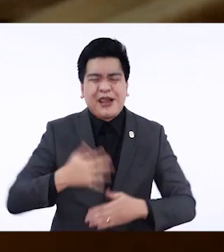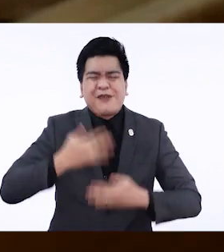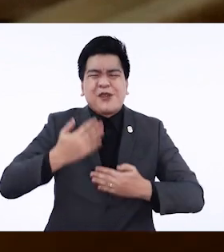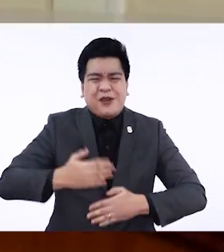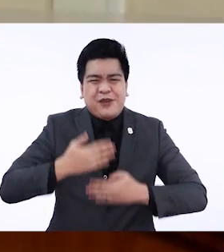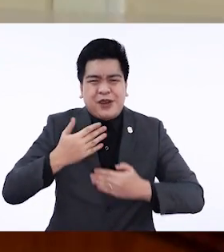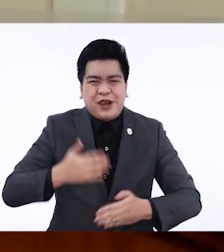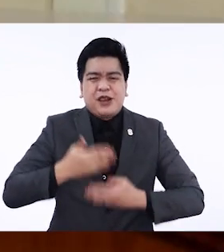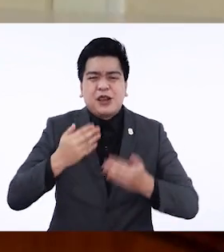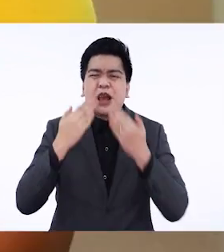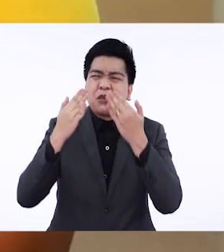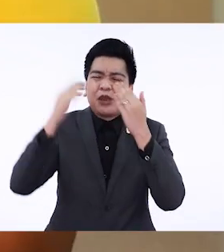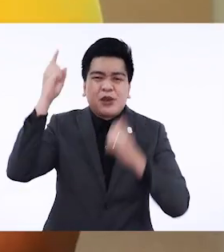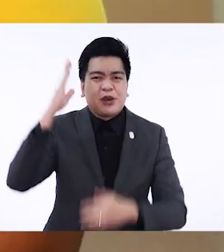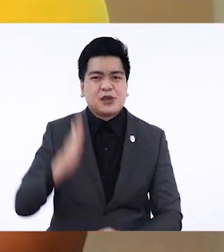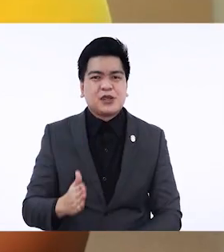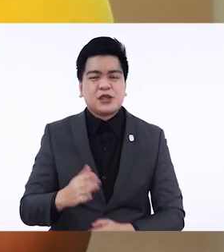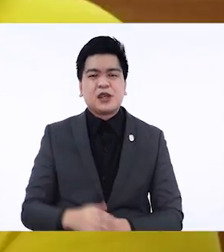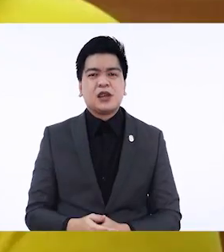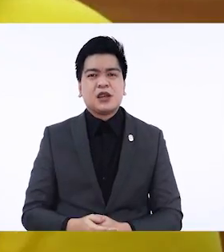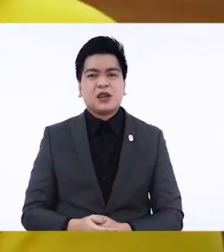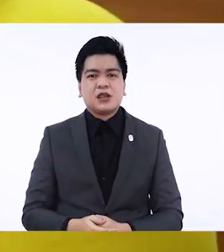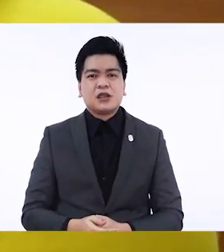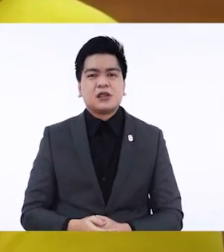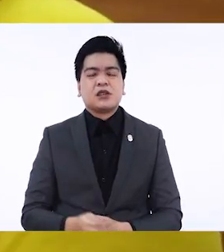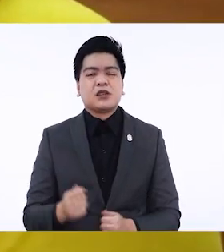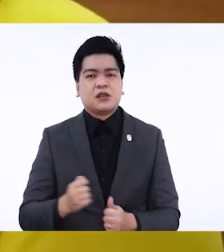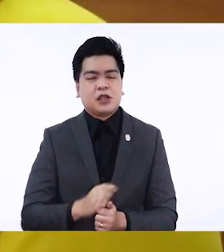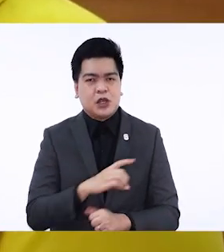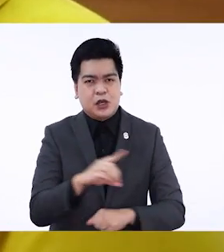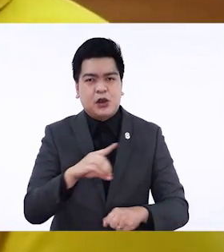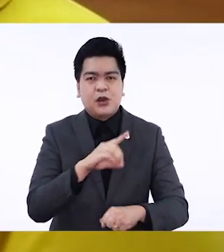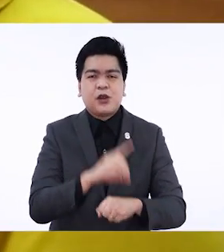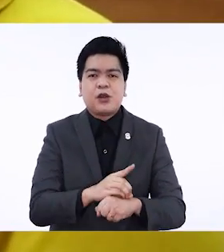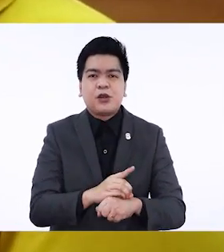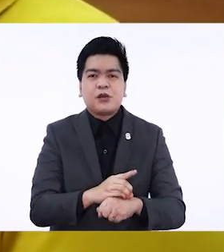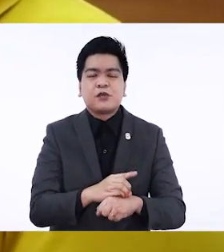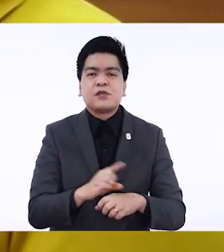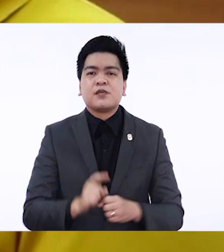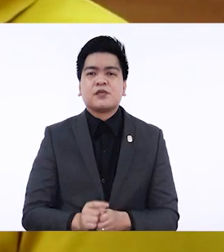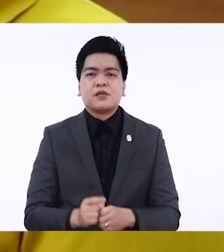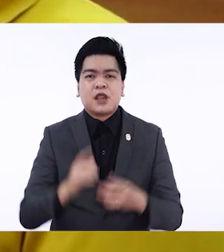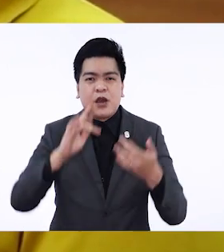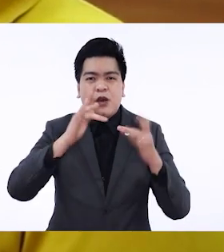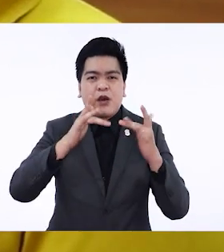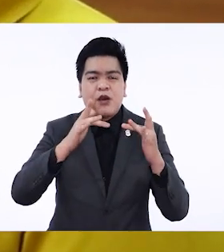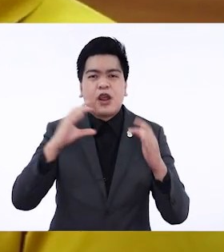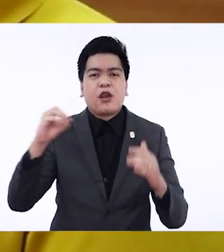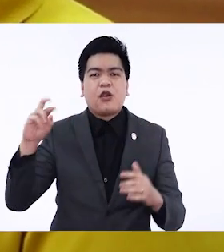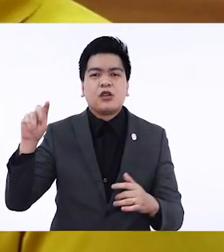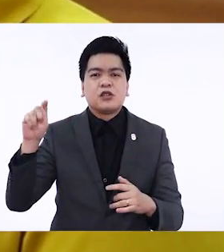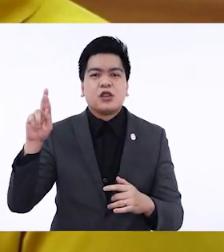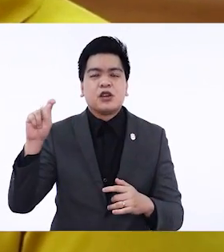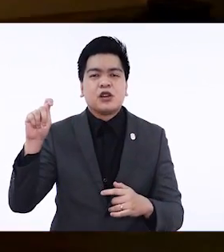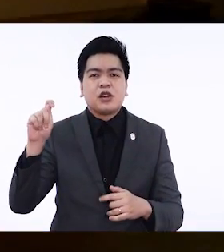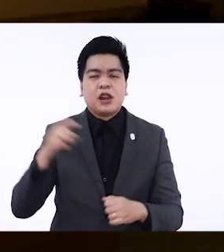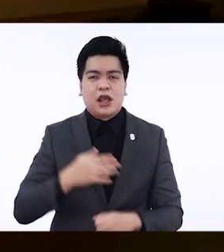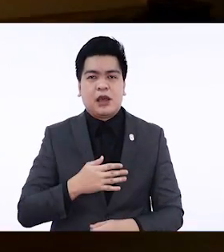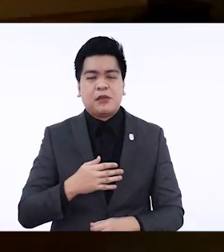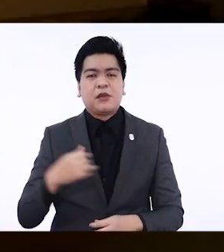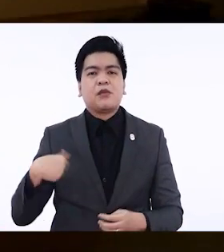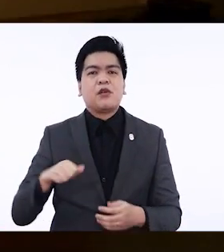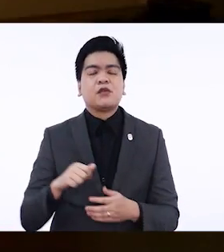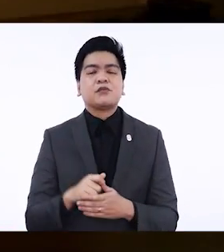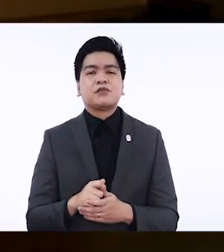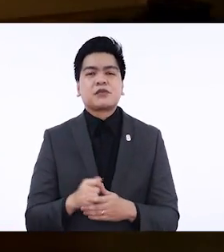maligaya ako. Salamat sa Diyos. Ito po ang kauna-unahan sa ating distrito na kapagsagawa po tayo ng online concert. Kami po sa multimedia,